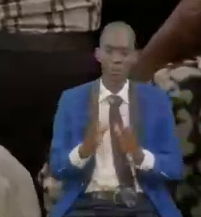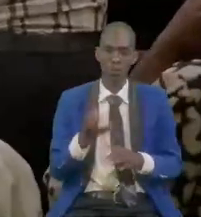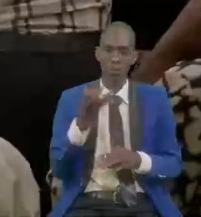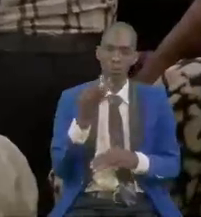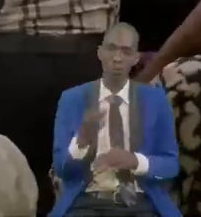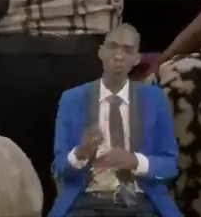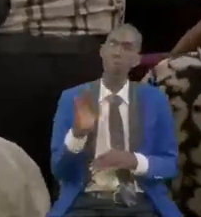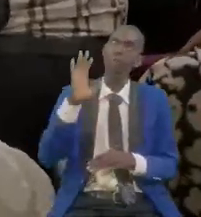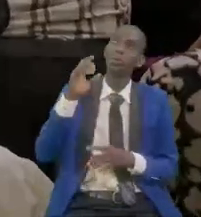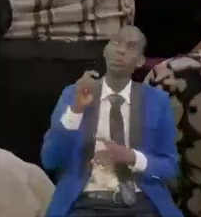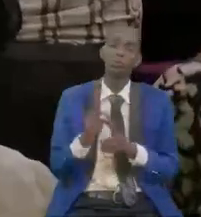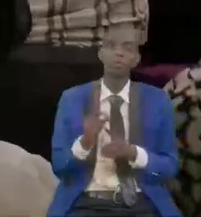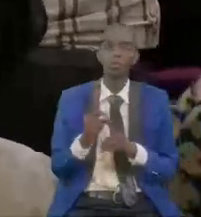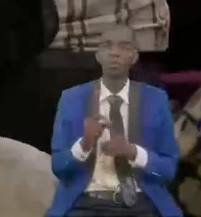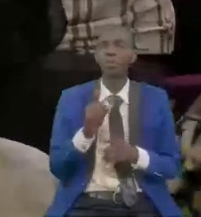parole.